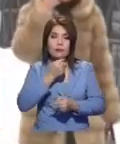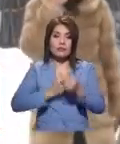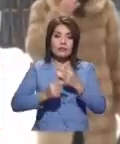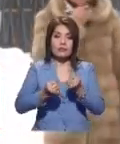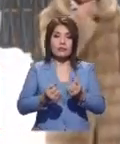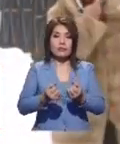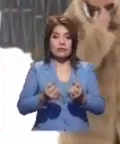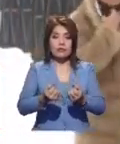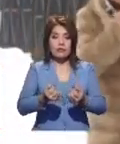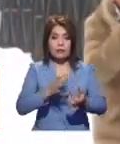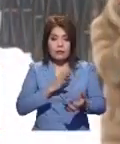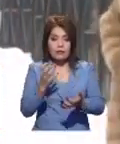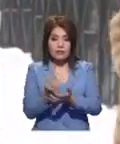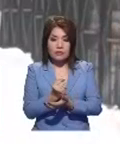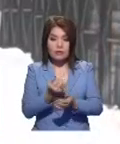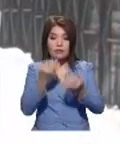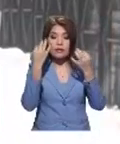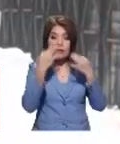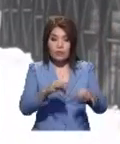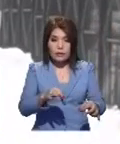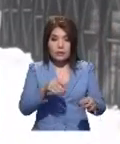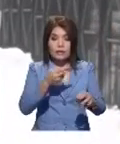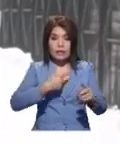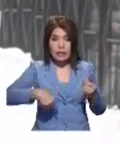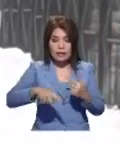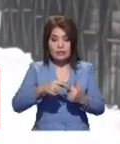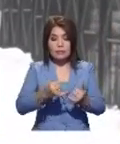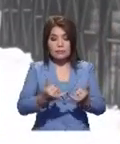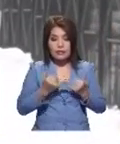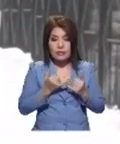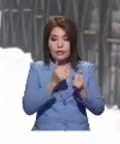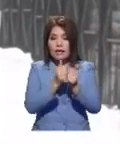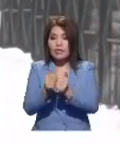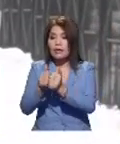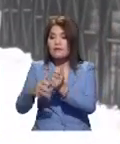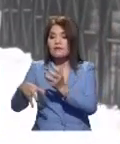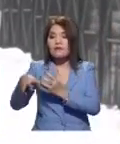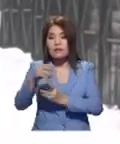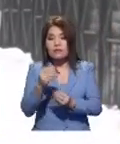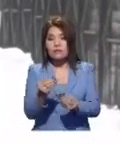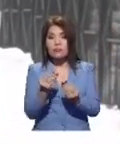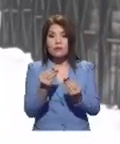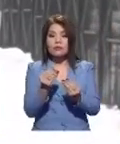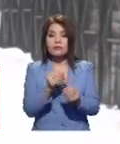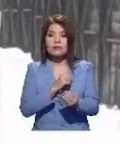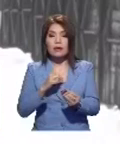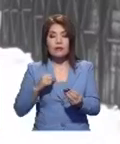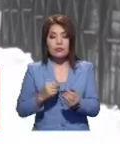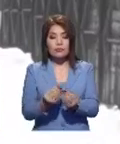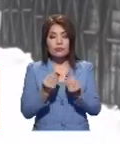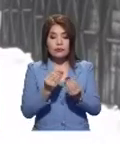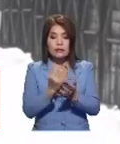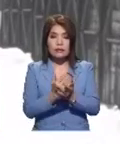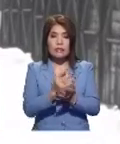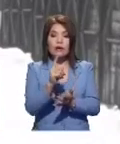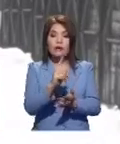құндылығымыз. Сол себепті бұл тәуелсіздік біз үшін, әрбіріміз үшін ең басты мереке. Сондықтан бүгінде біз қандай да